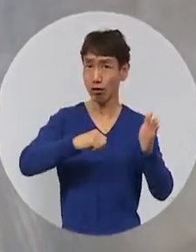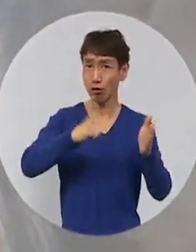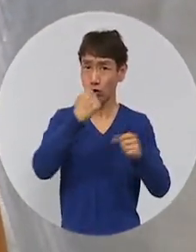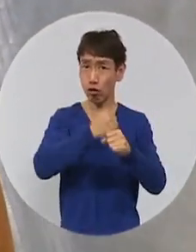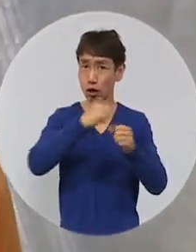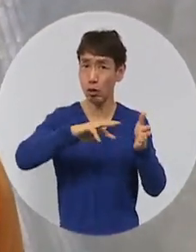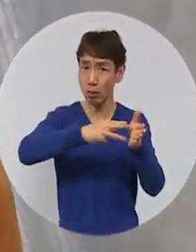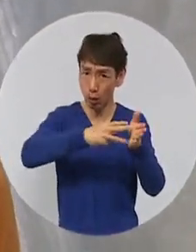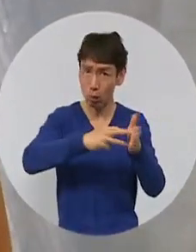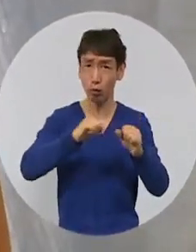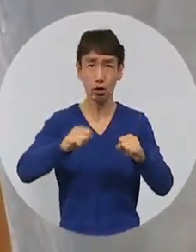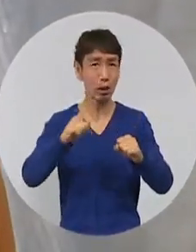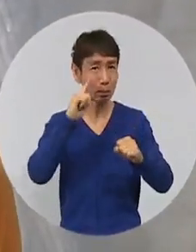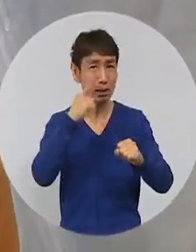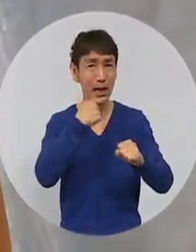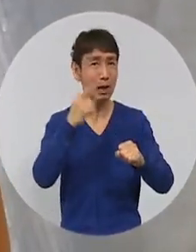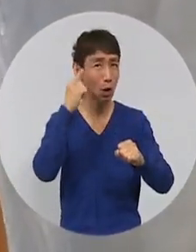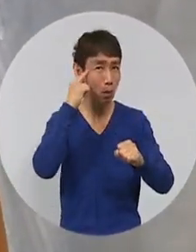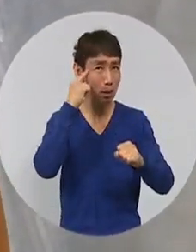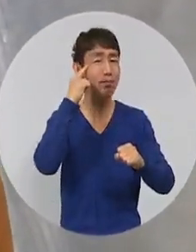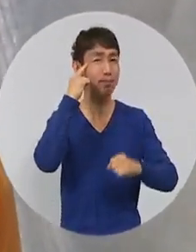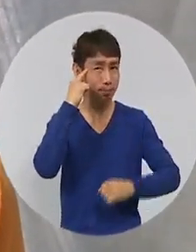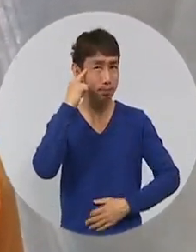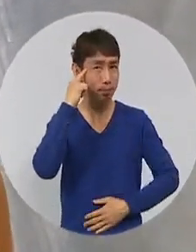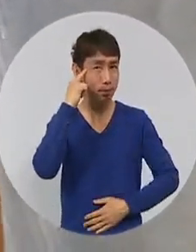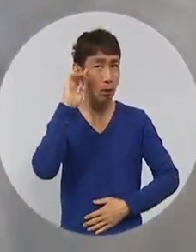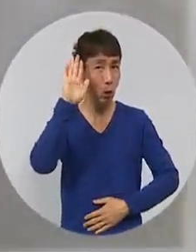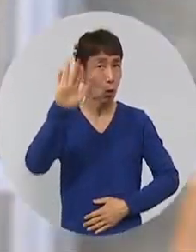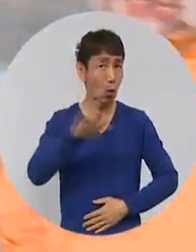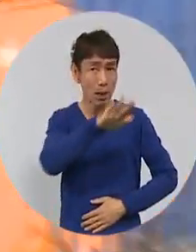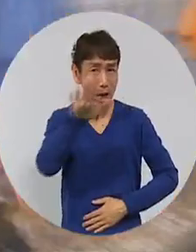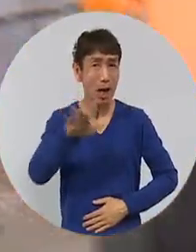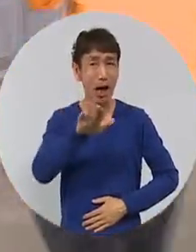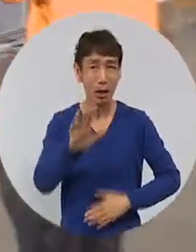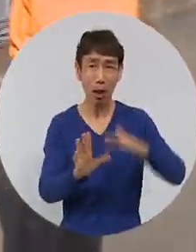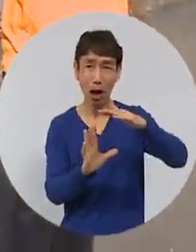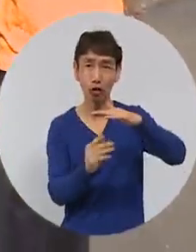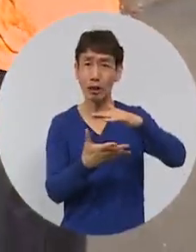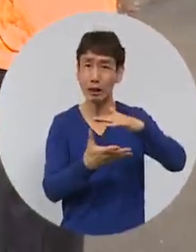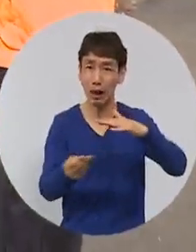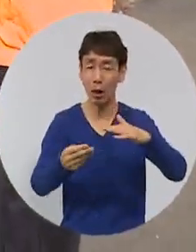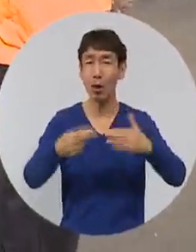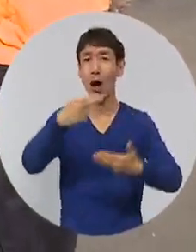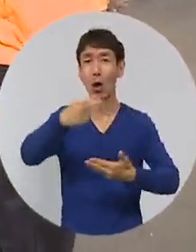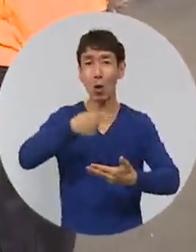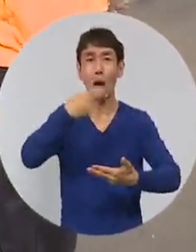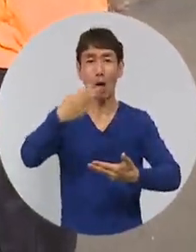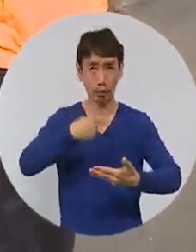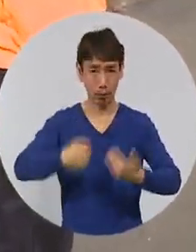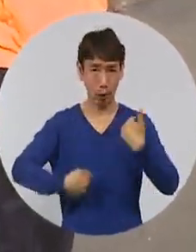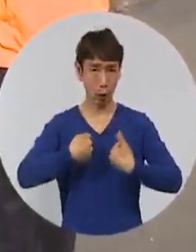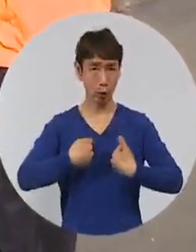作ってみたいと思います。それでは藤沢ごはんお楽しみに。